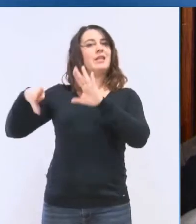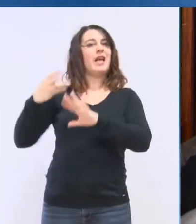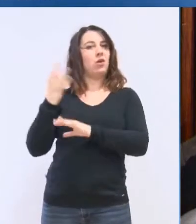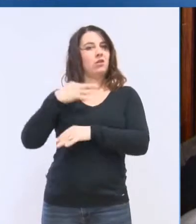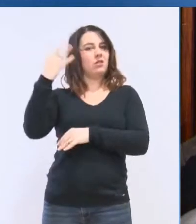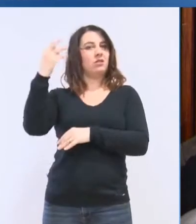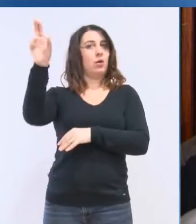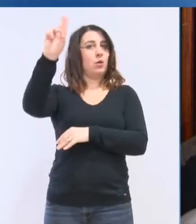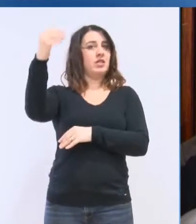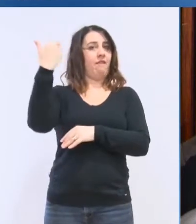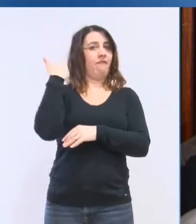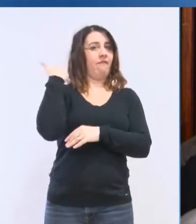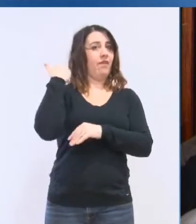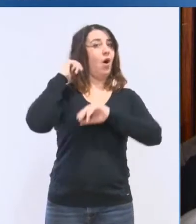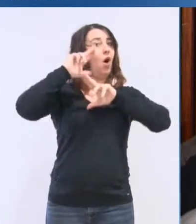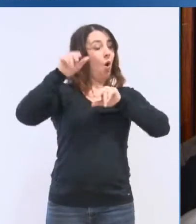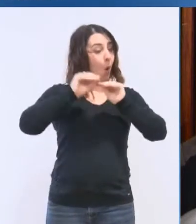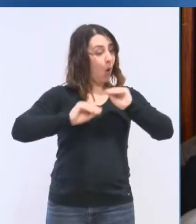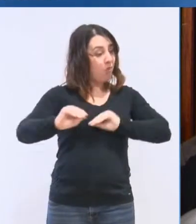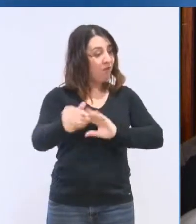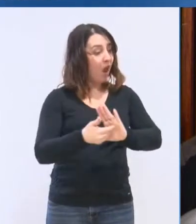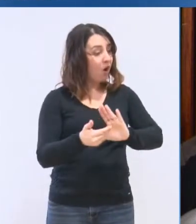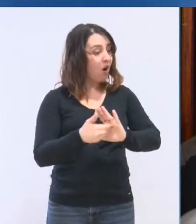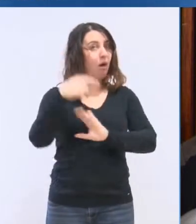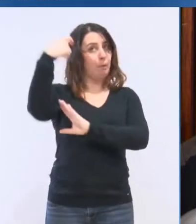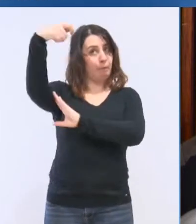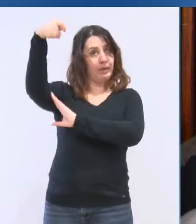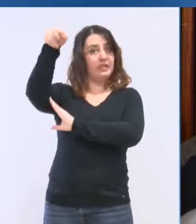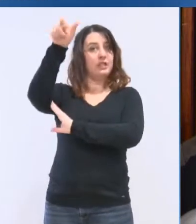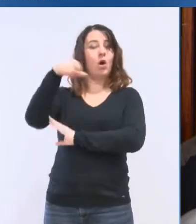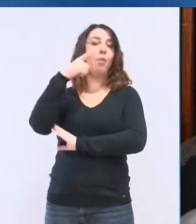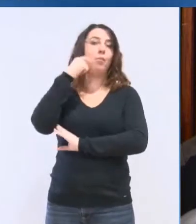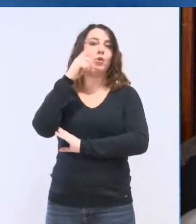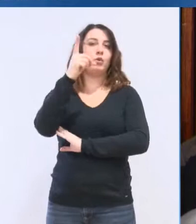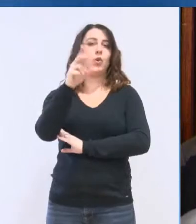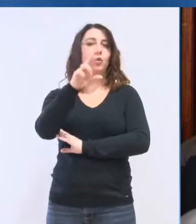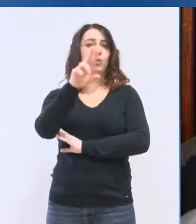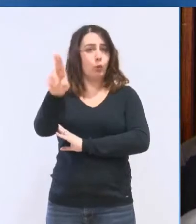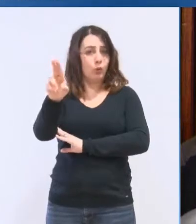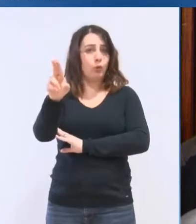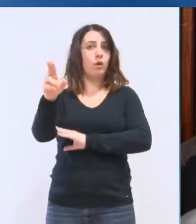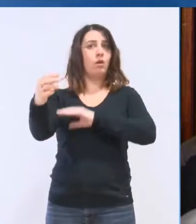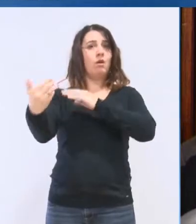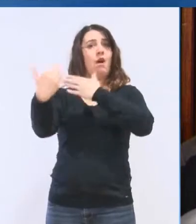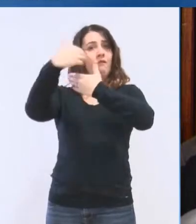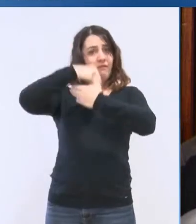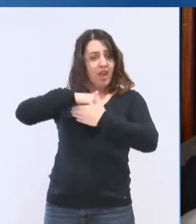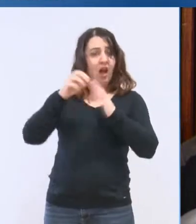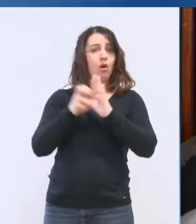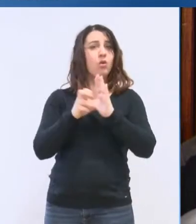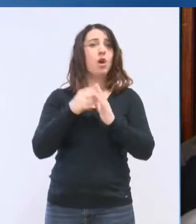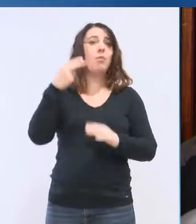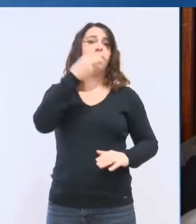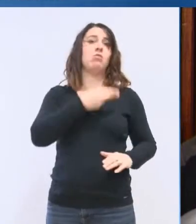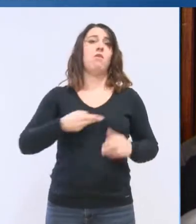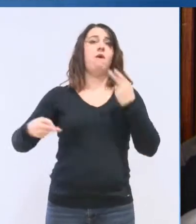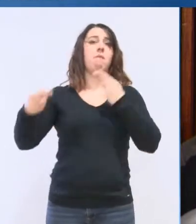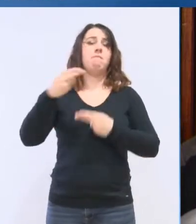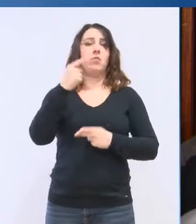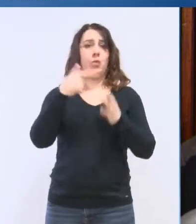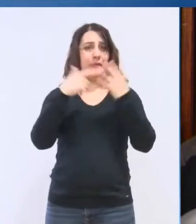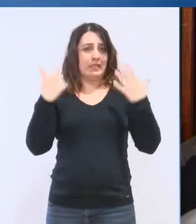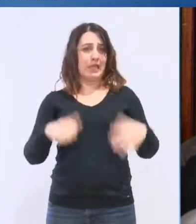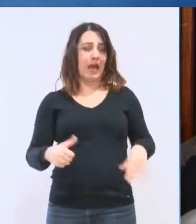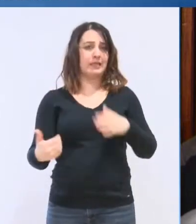l'UNICEF pour la renouveler. Le président de l'UNICEF, Jean-Marie Dru, est venu à Grenoble en novembre 2016 pour